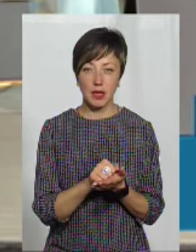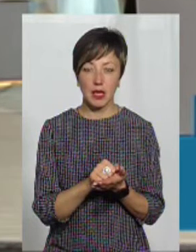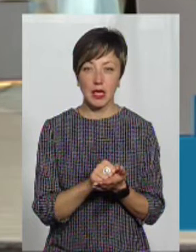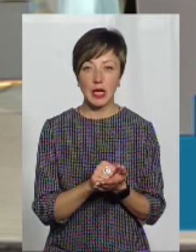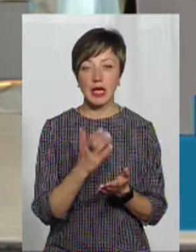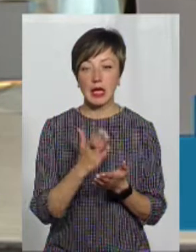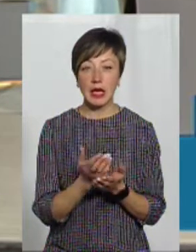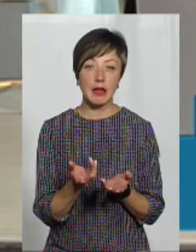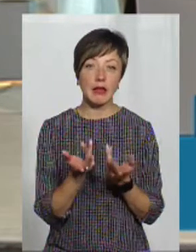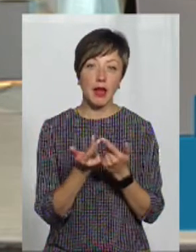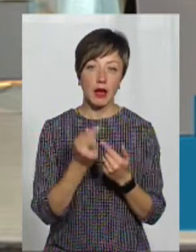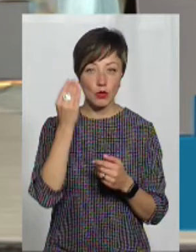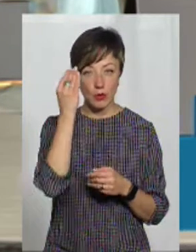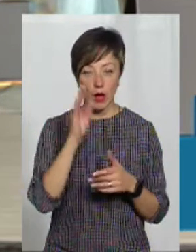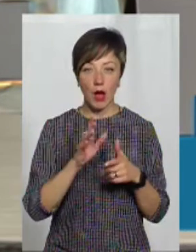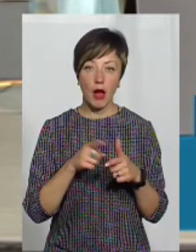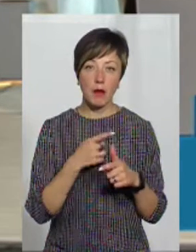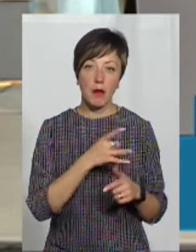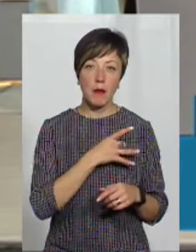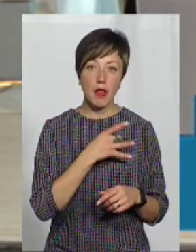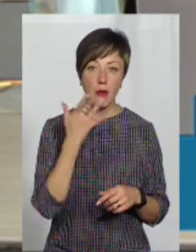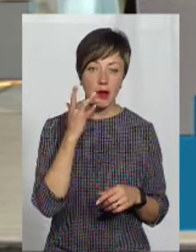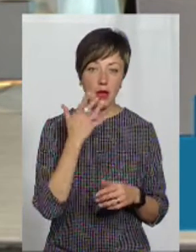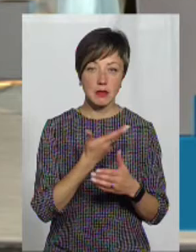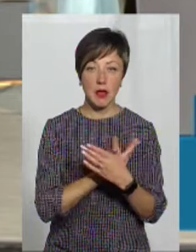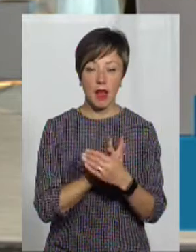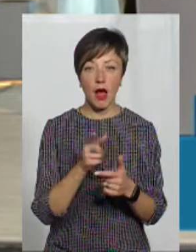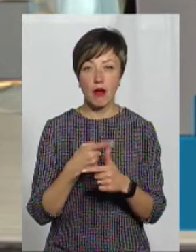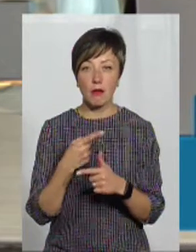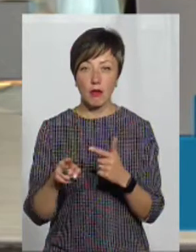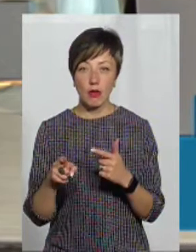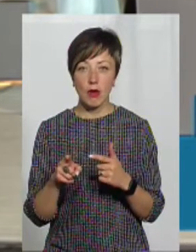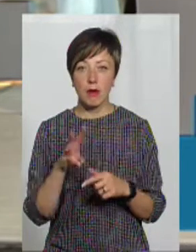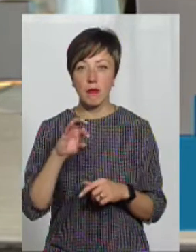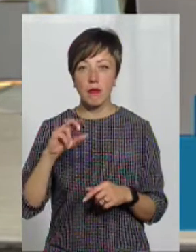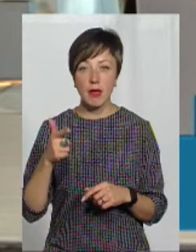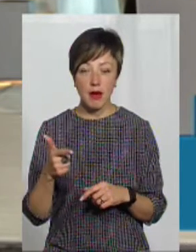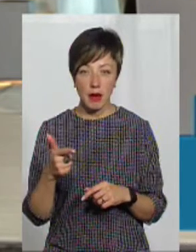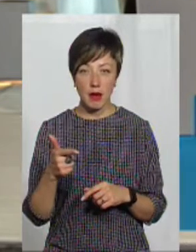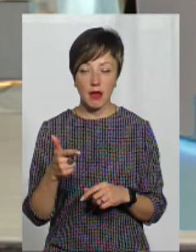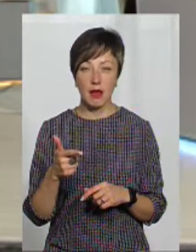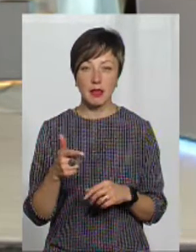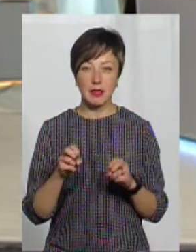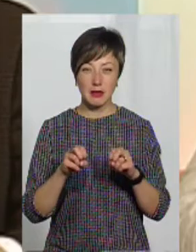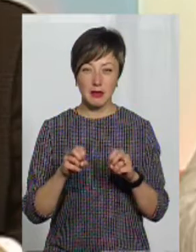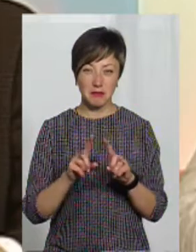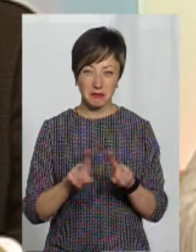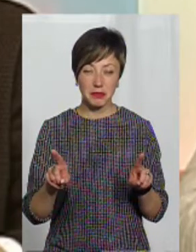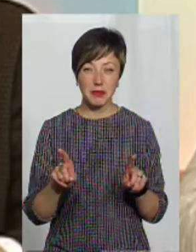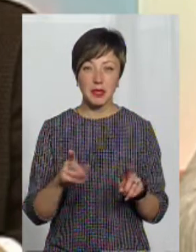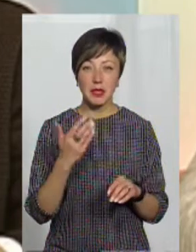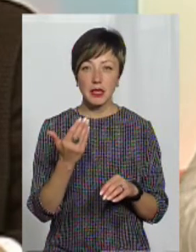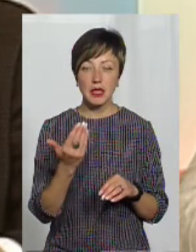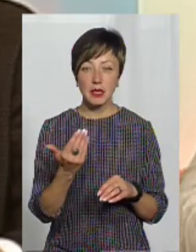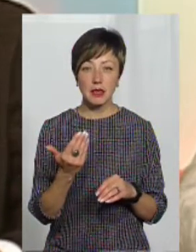Побутує кілька думок, що або це білий метелик американський, або ж це минуюча міль. І